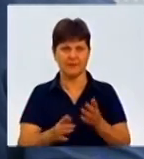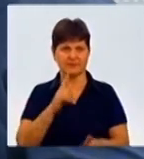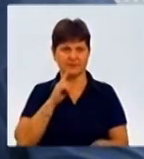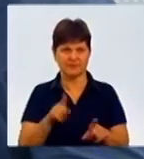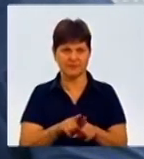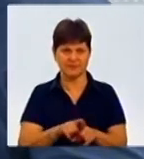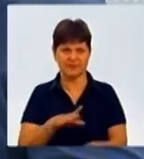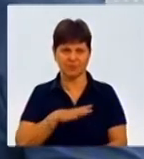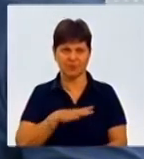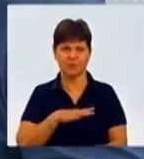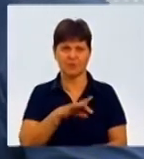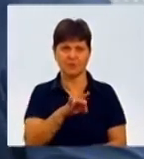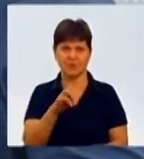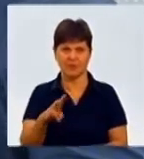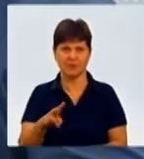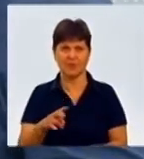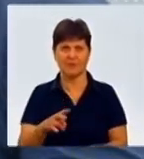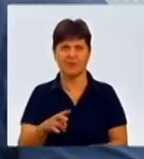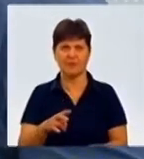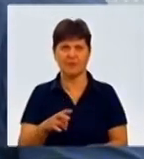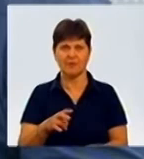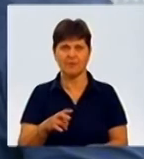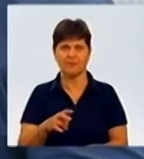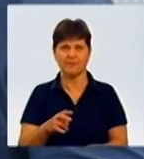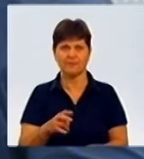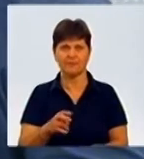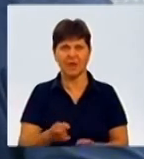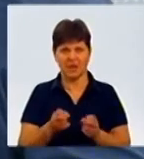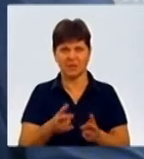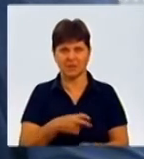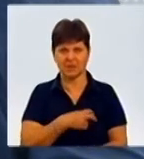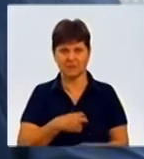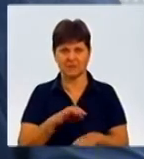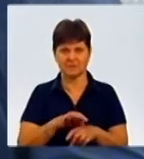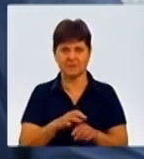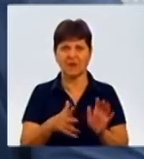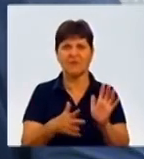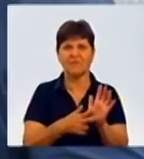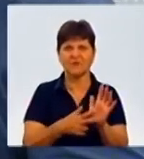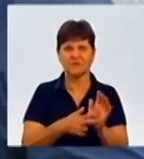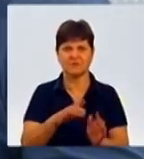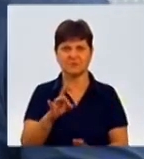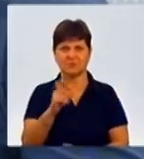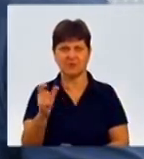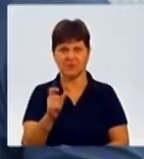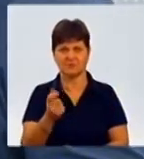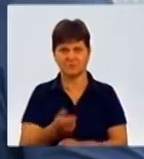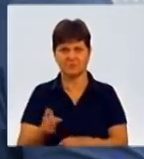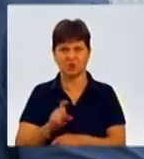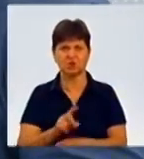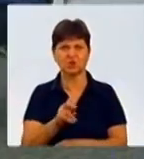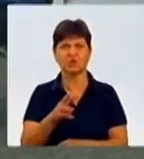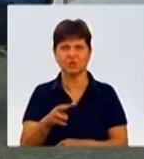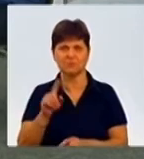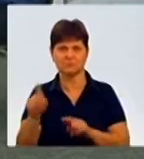на рак молочної залози, то ризик захворіти в даної людини в 8 разів більше, ніж у пересічної людини.